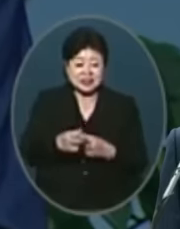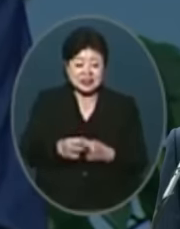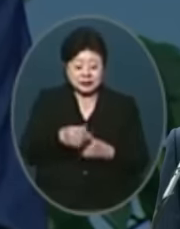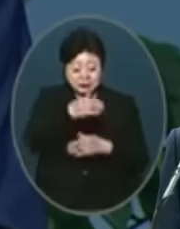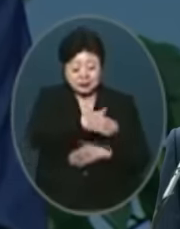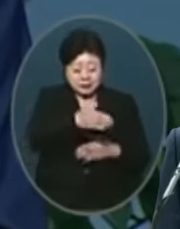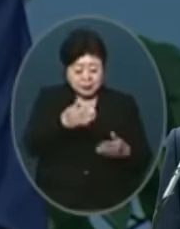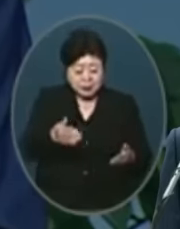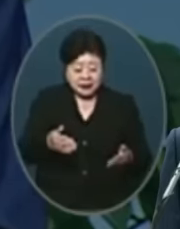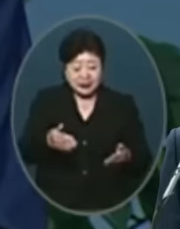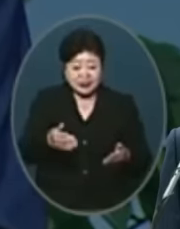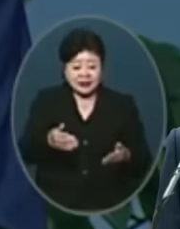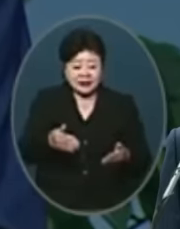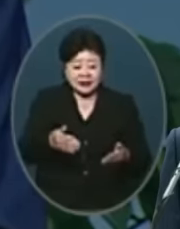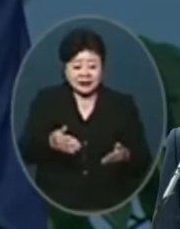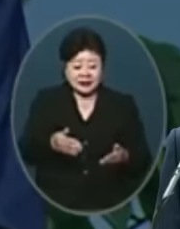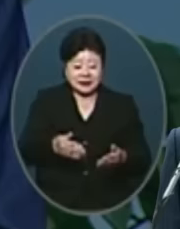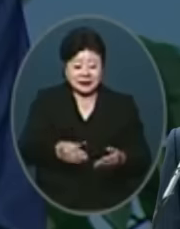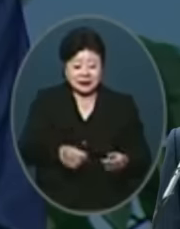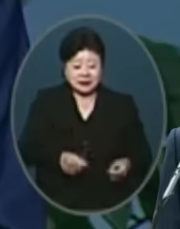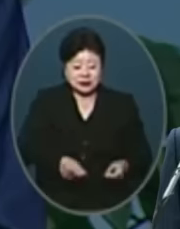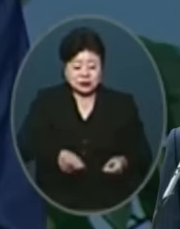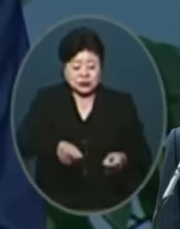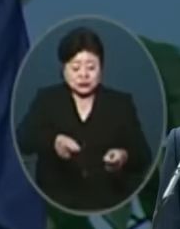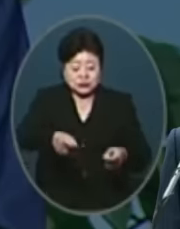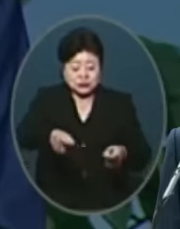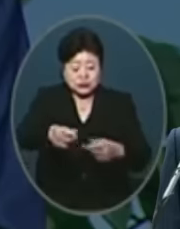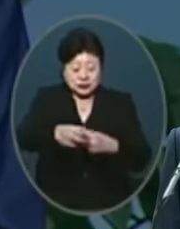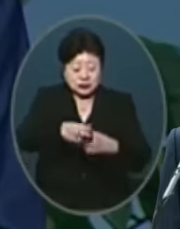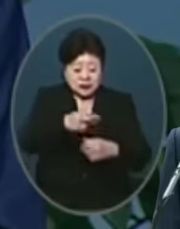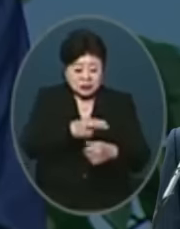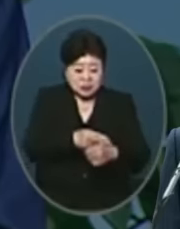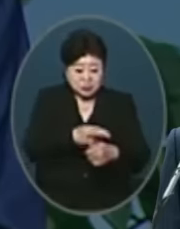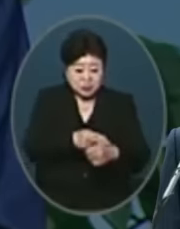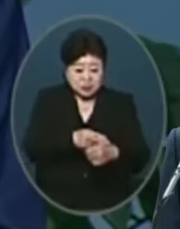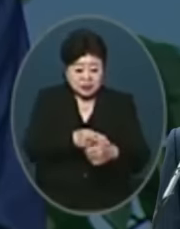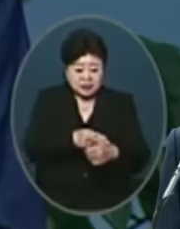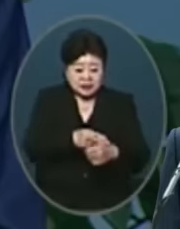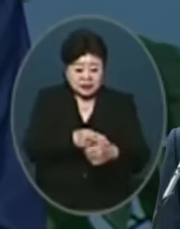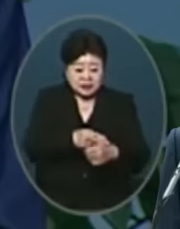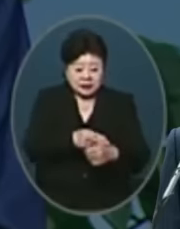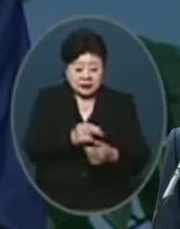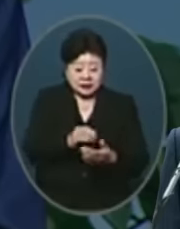수술실에 씻고 들어간 의사들이